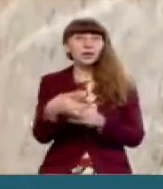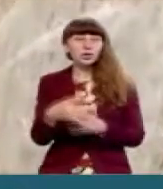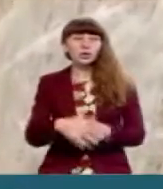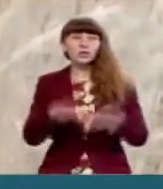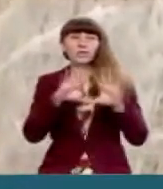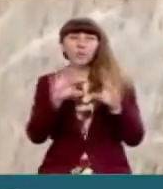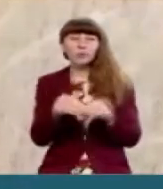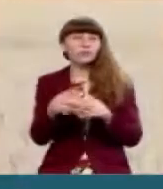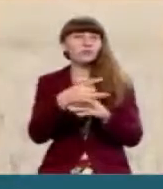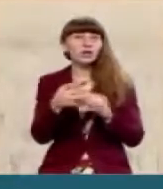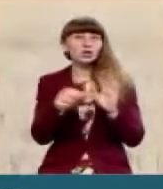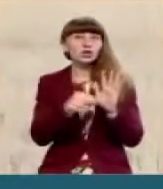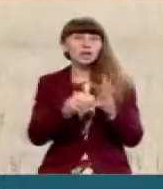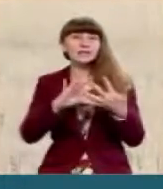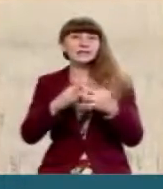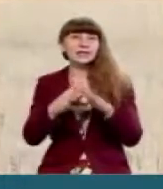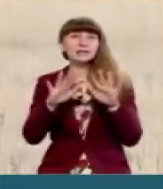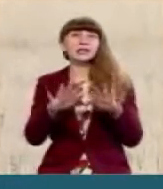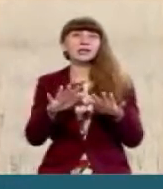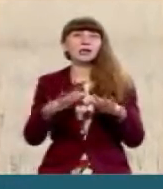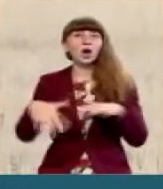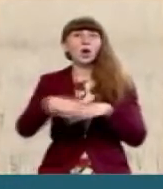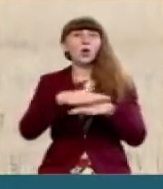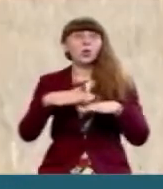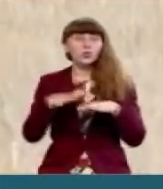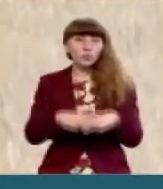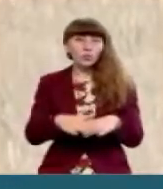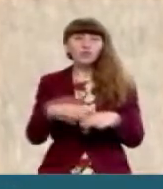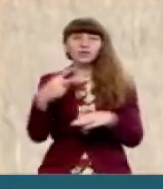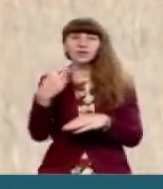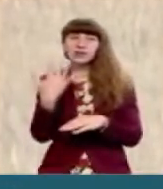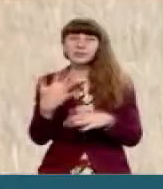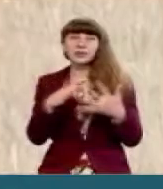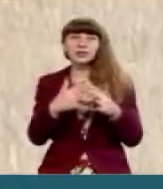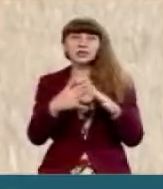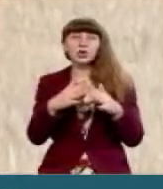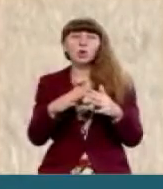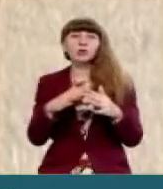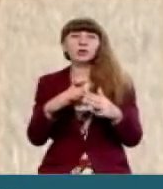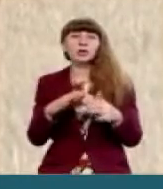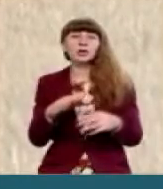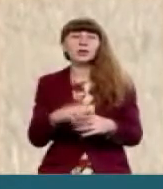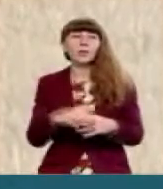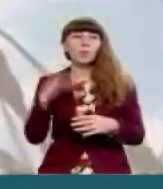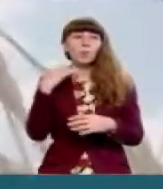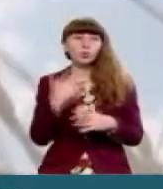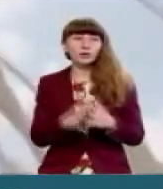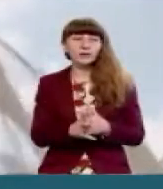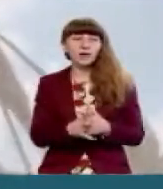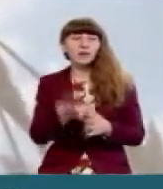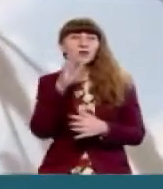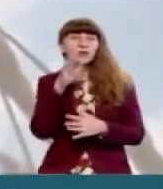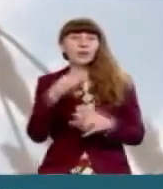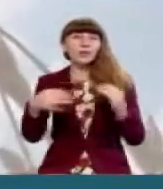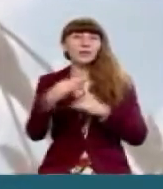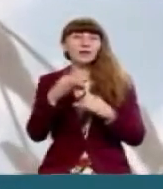елді мекен бар. Брифинг барысында аудан әкімі ағымдағы жылдың көрсеткіші бойынша егжей-тегжейлі мәлім етіп, әрбір бағытқа тоқталды.